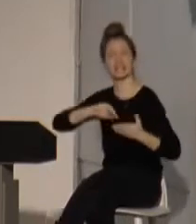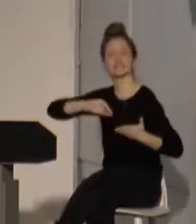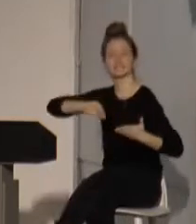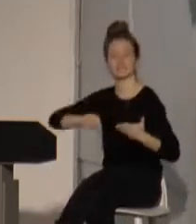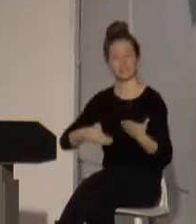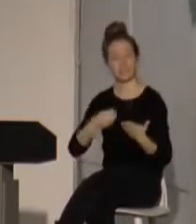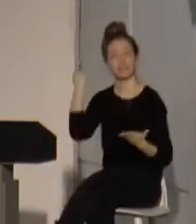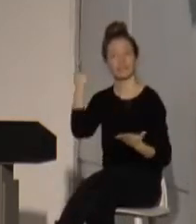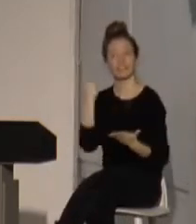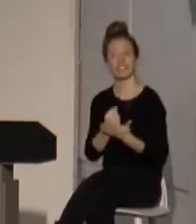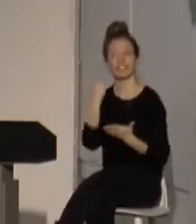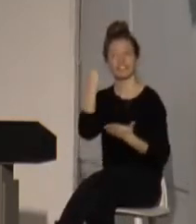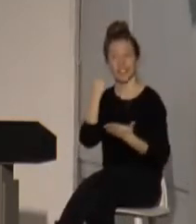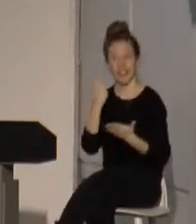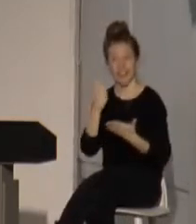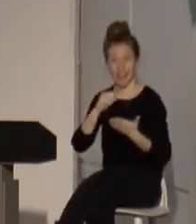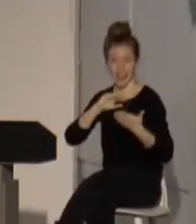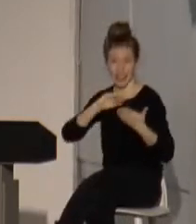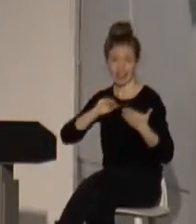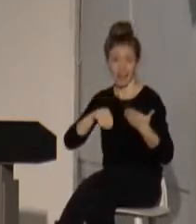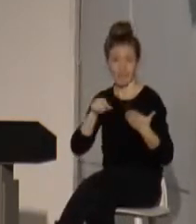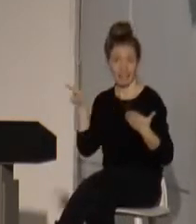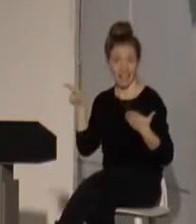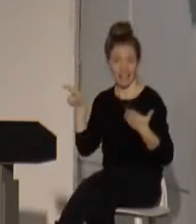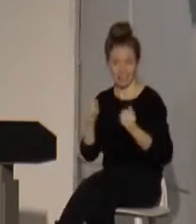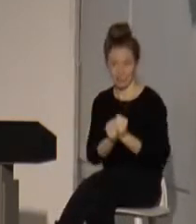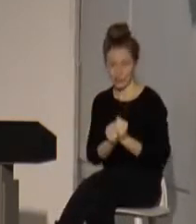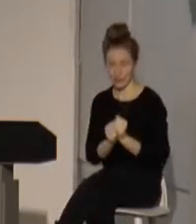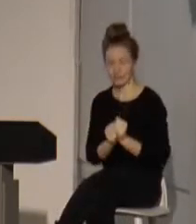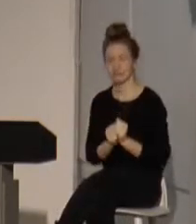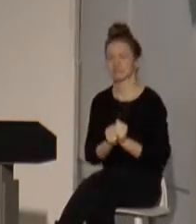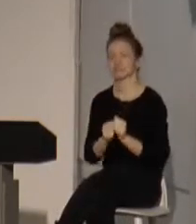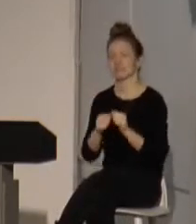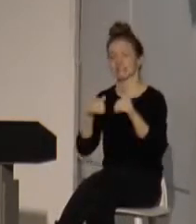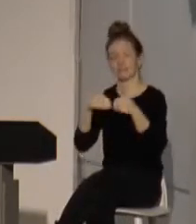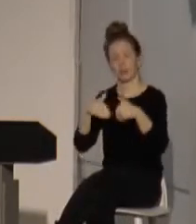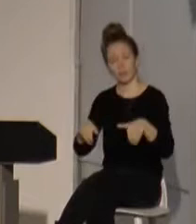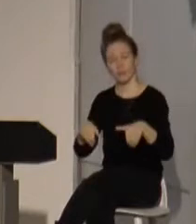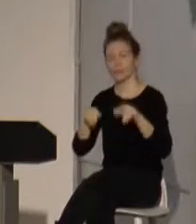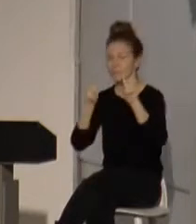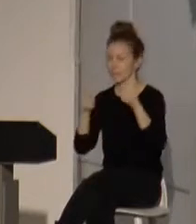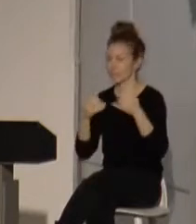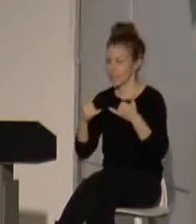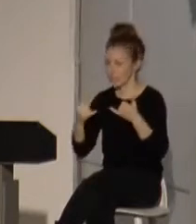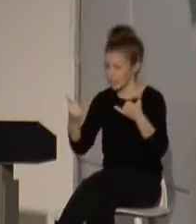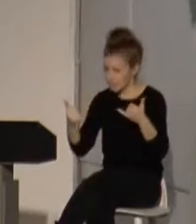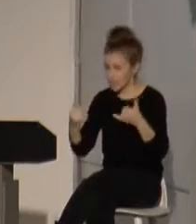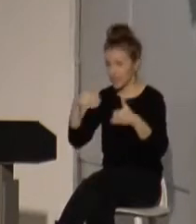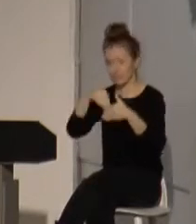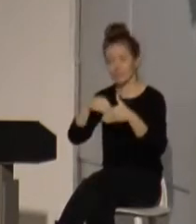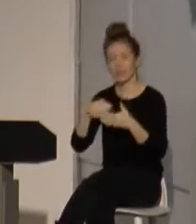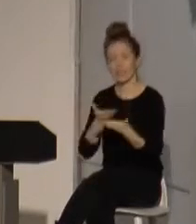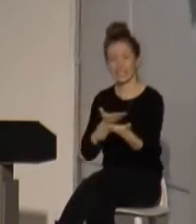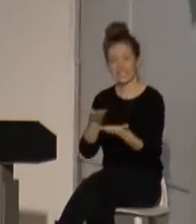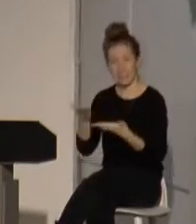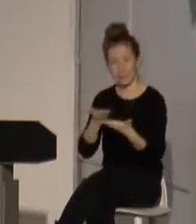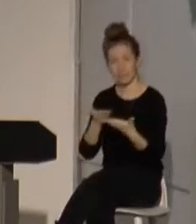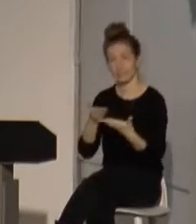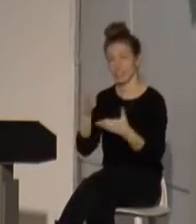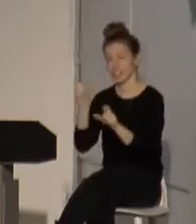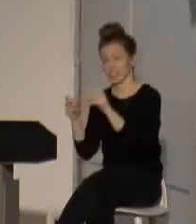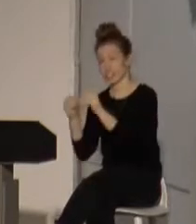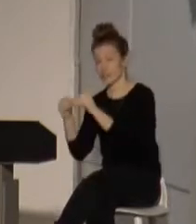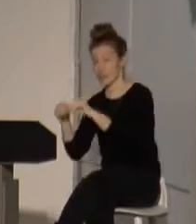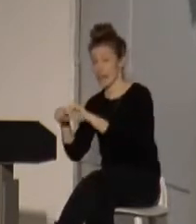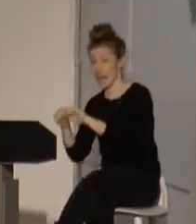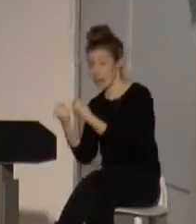את האמנה הזאת. אז הציטוט הוא: מוגבלות היא מושג מתפתח והיא נובעת מיחסי גומלין בין אנשים עם לקויות